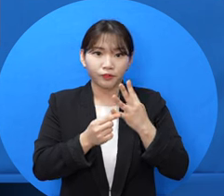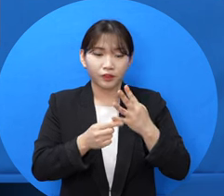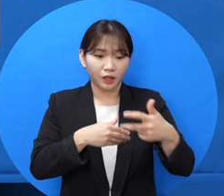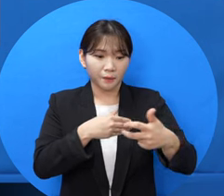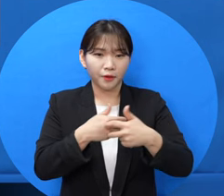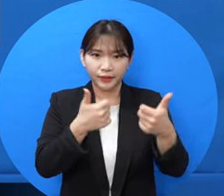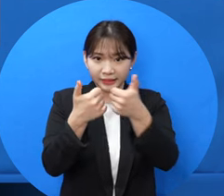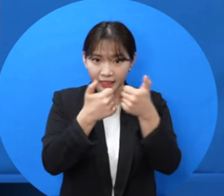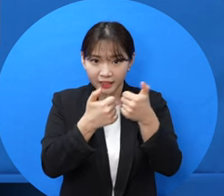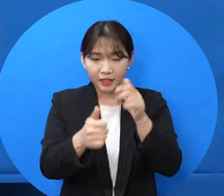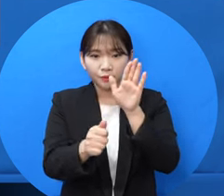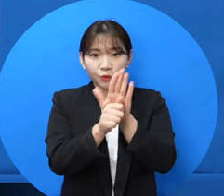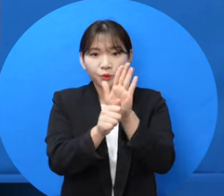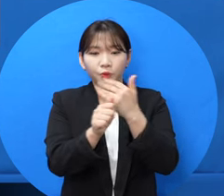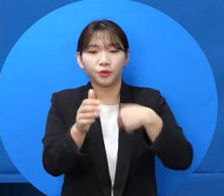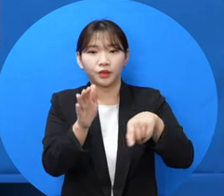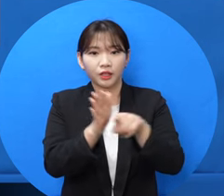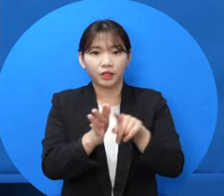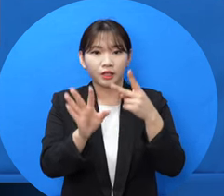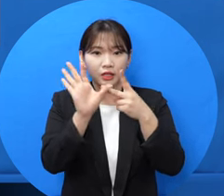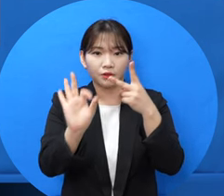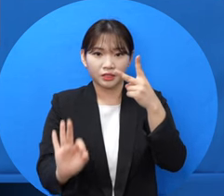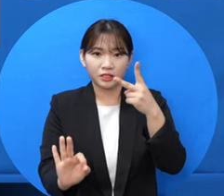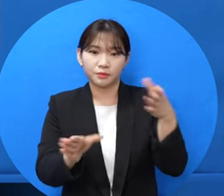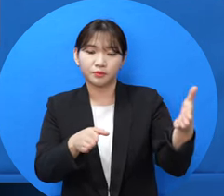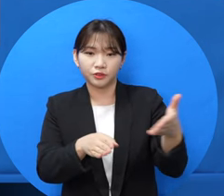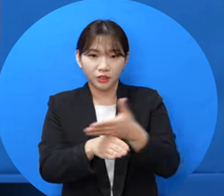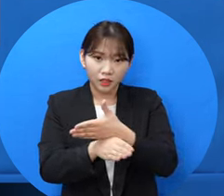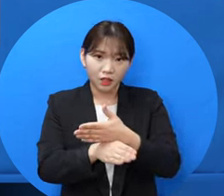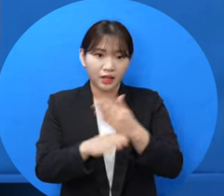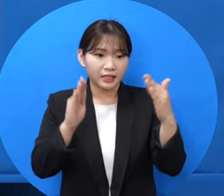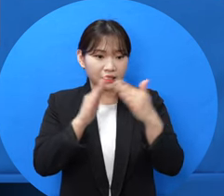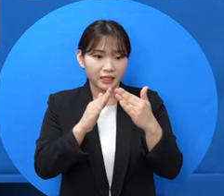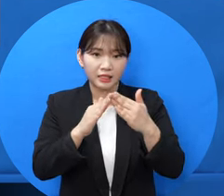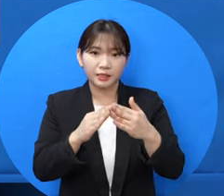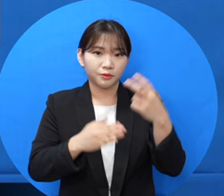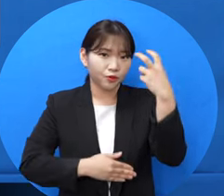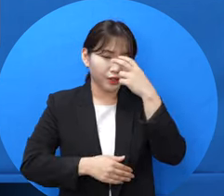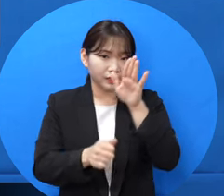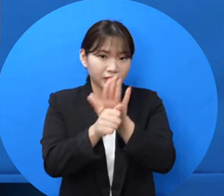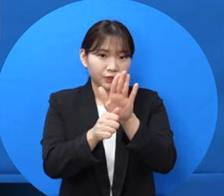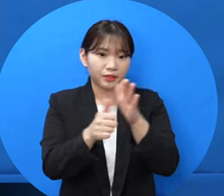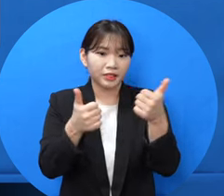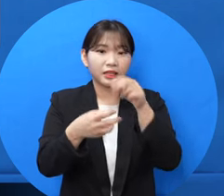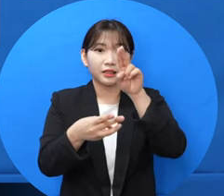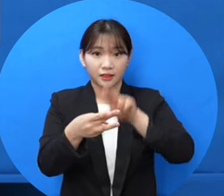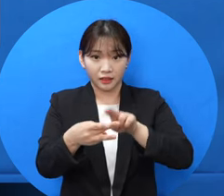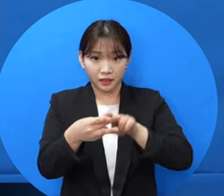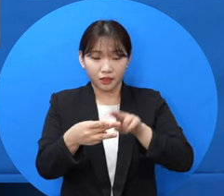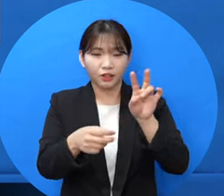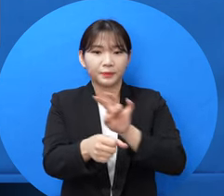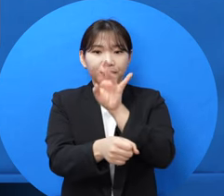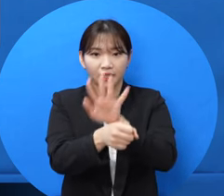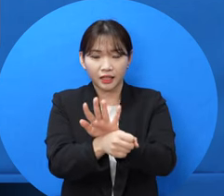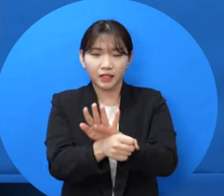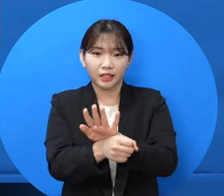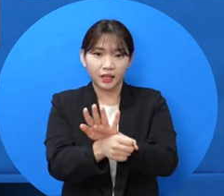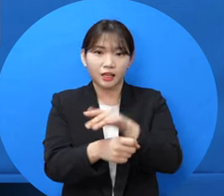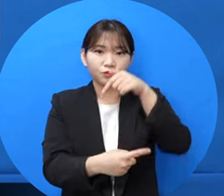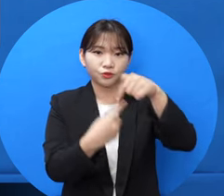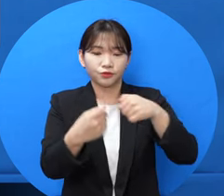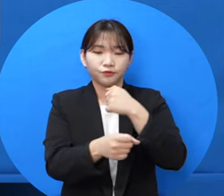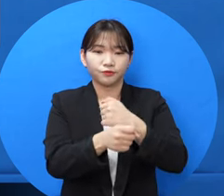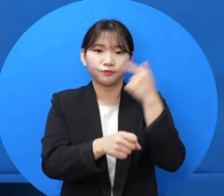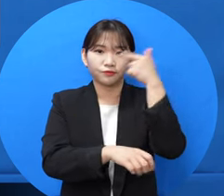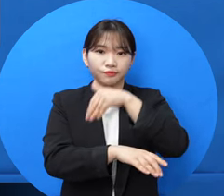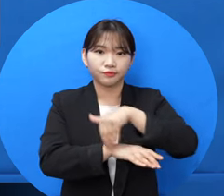의료 상담 에 대응하기 위해 2월 10일부터 재택 관리 지원 상담 센터를 24시간